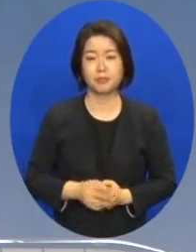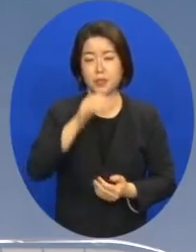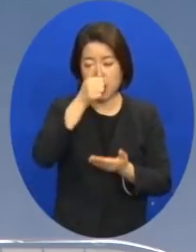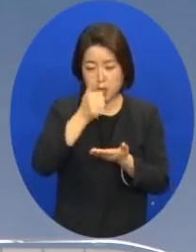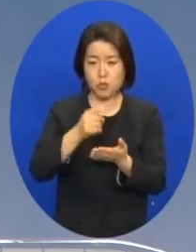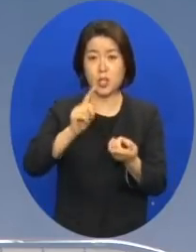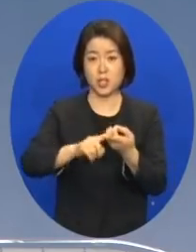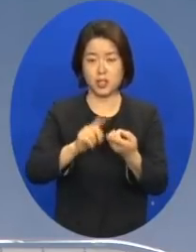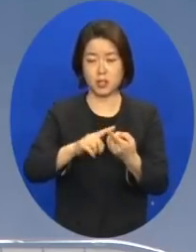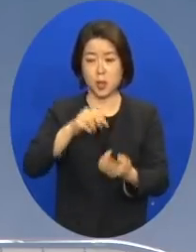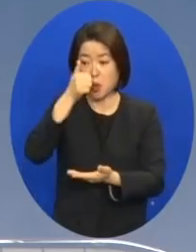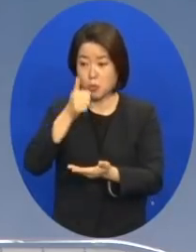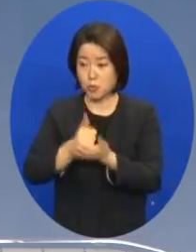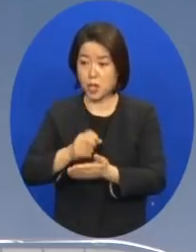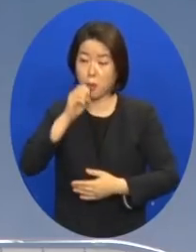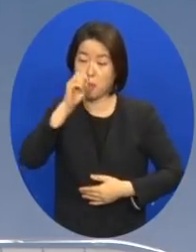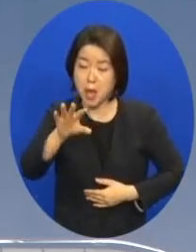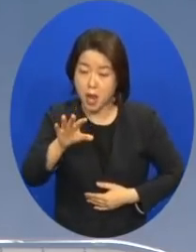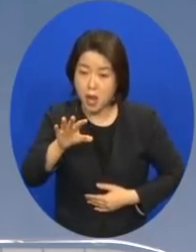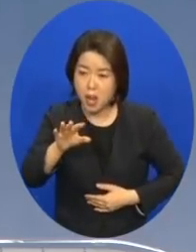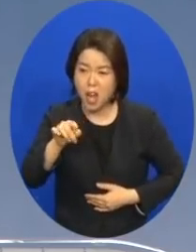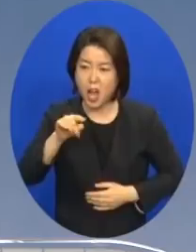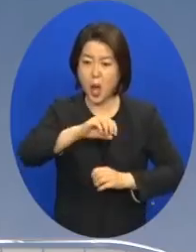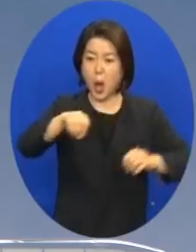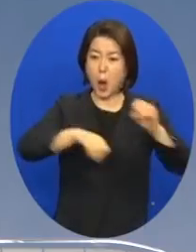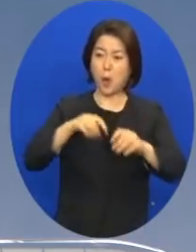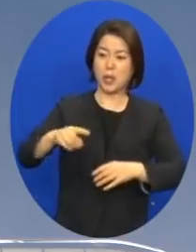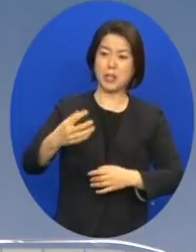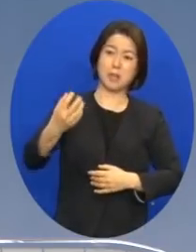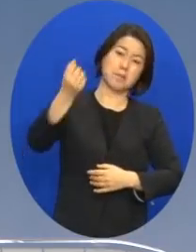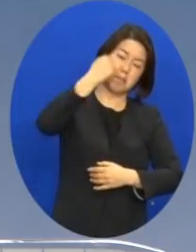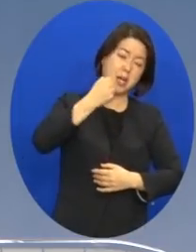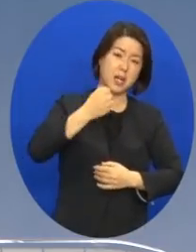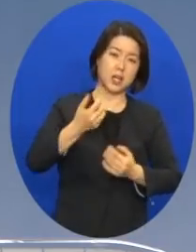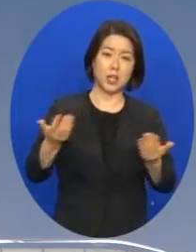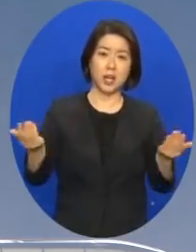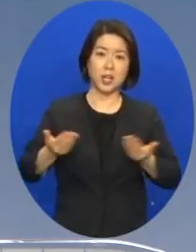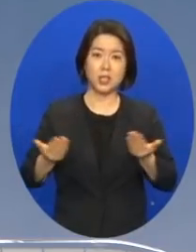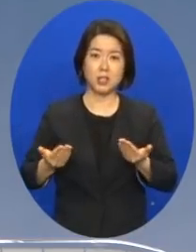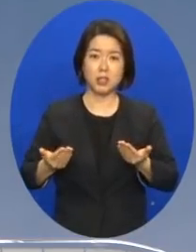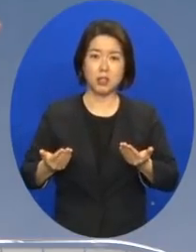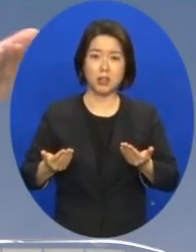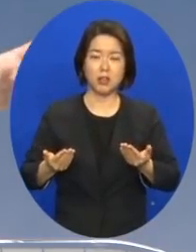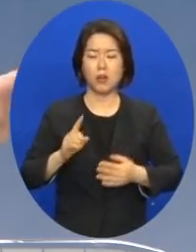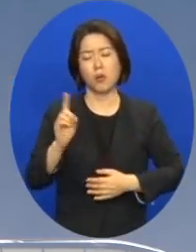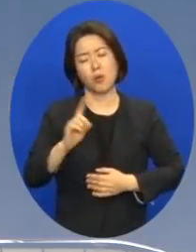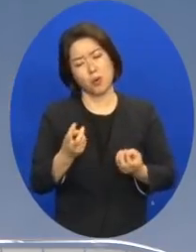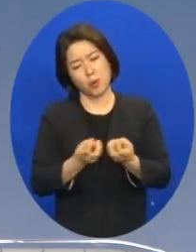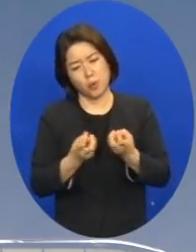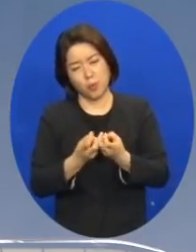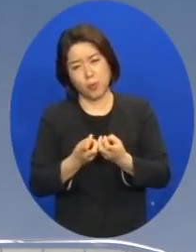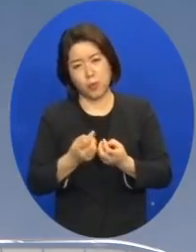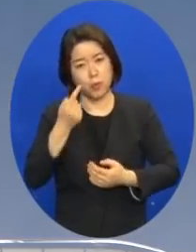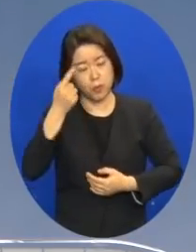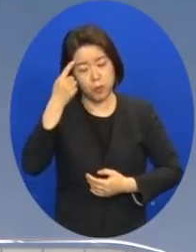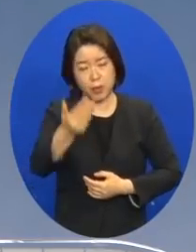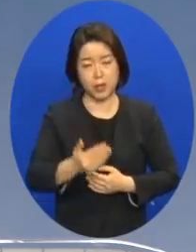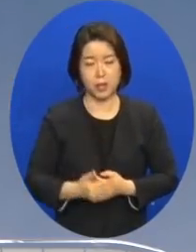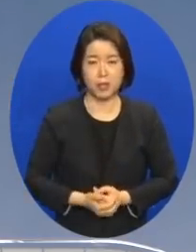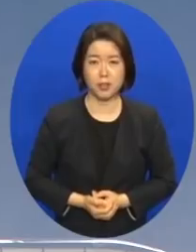죄를 죄라고 말하면 또 죄가 되는 이런 기가 막힌 일이 도대체 어디에서 보셨나요?